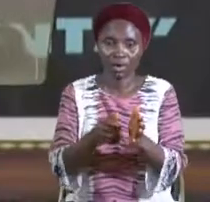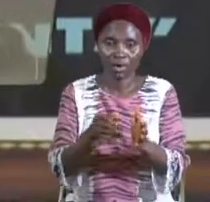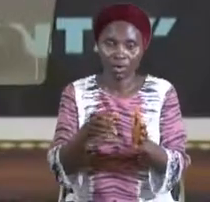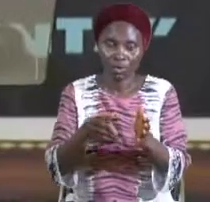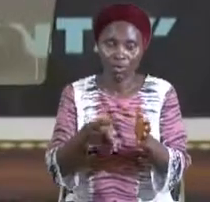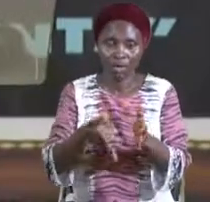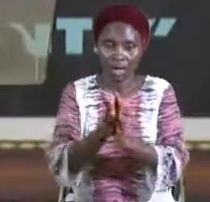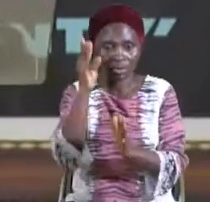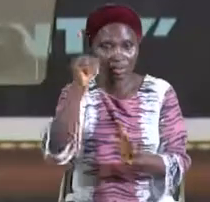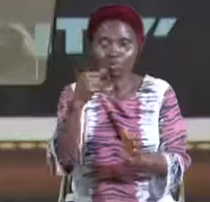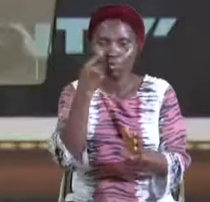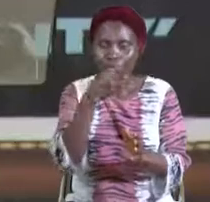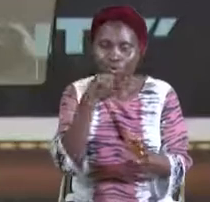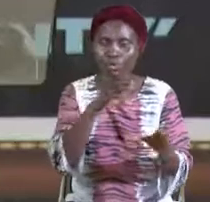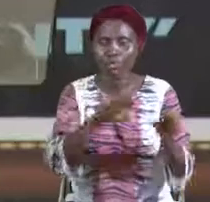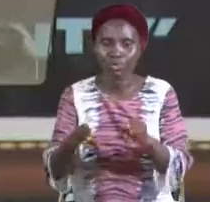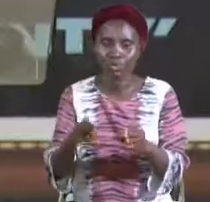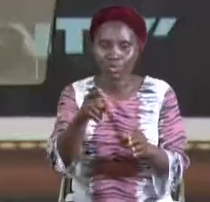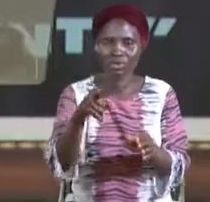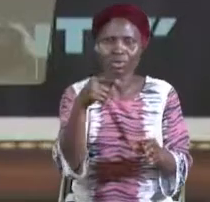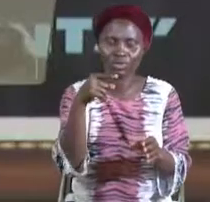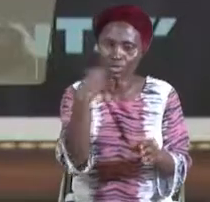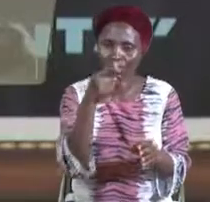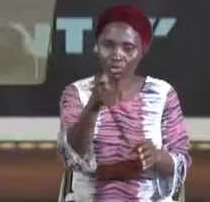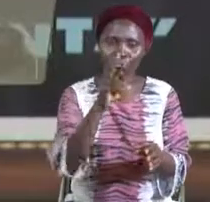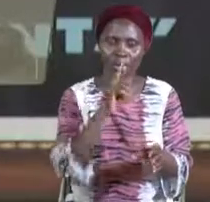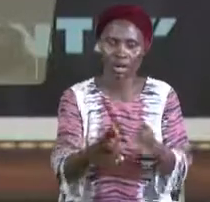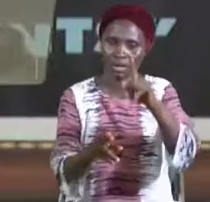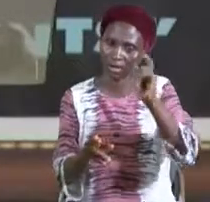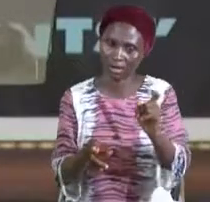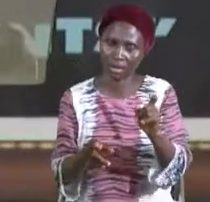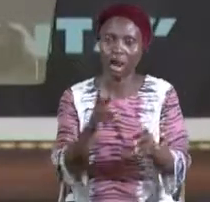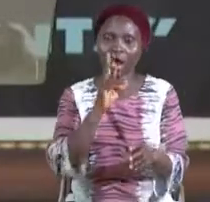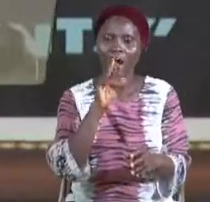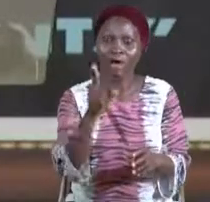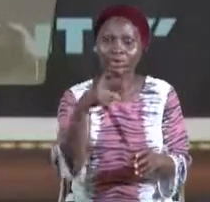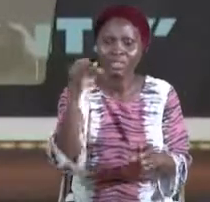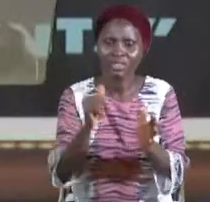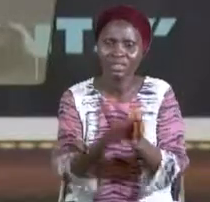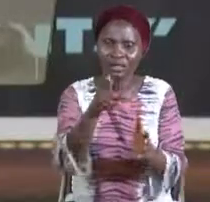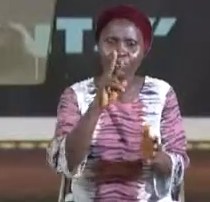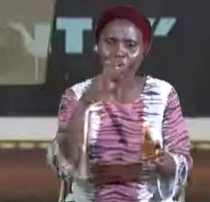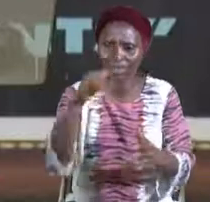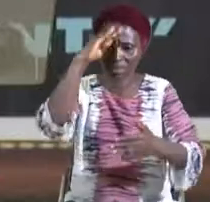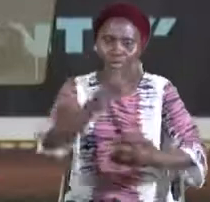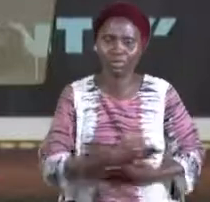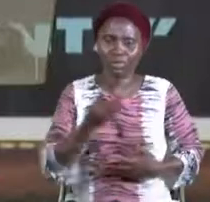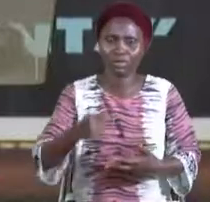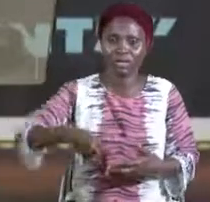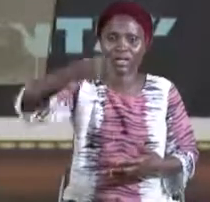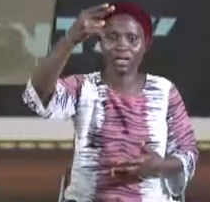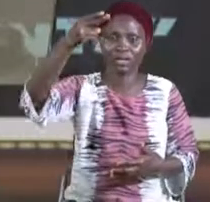répondu. Alors il dit, dis-tu que tu es le Fils du Très-Haut? Jésus a dit, tu l'as